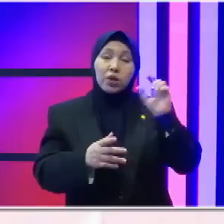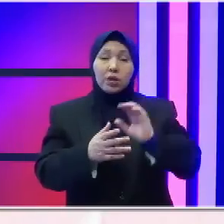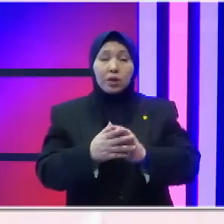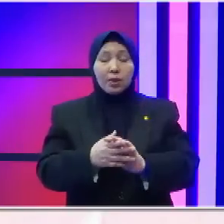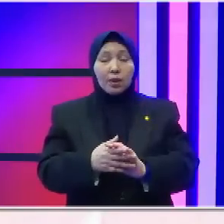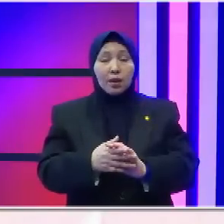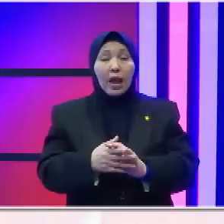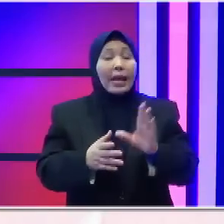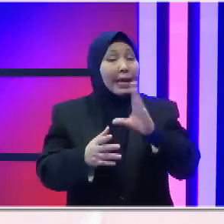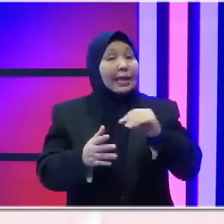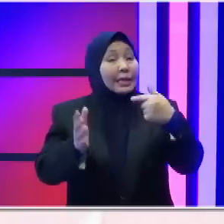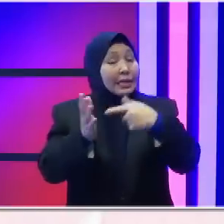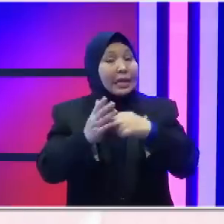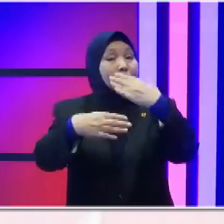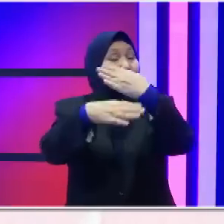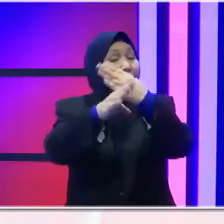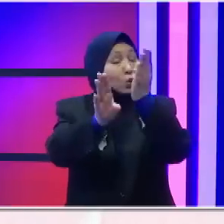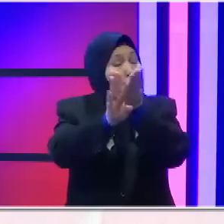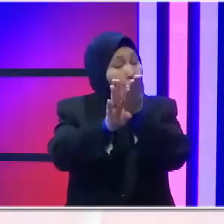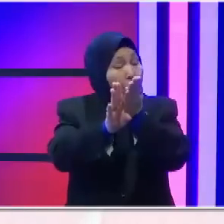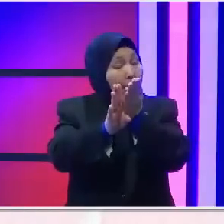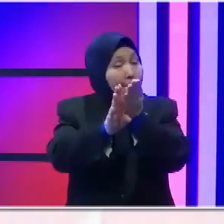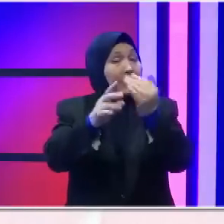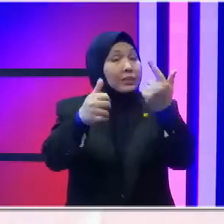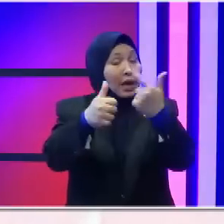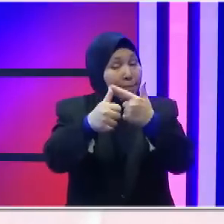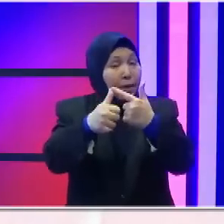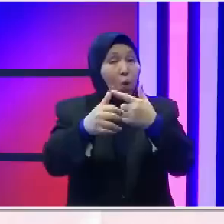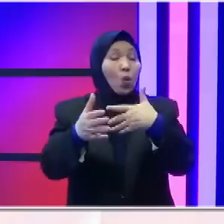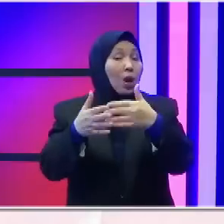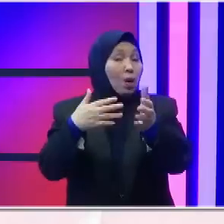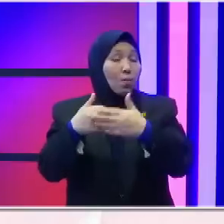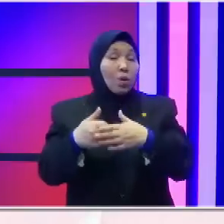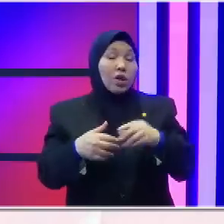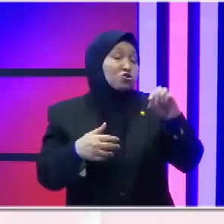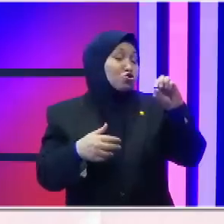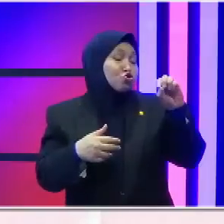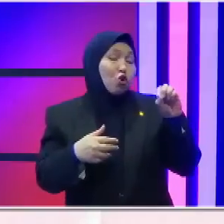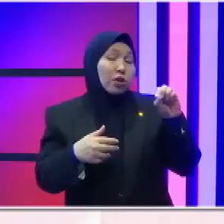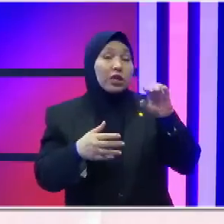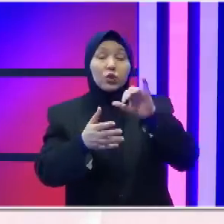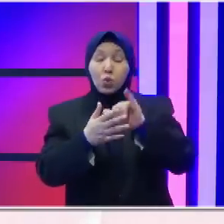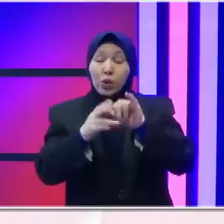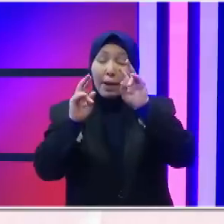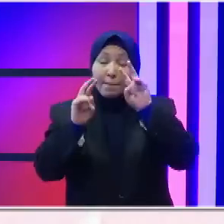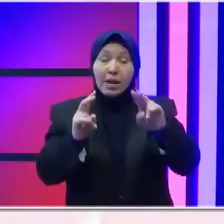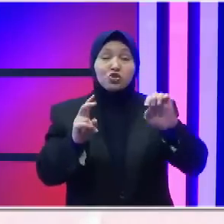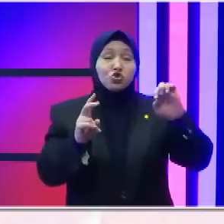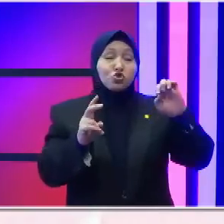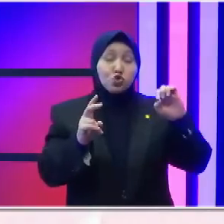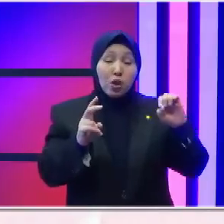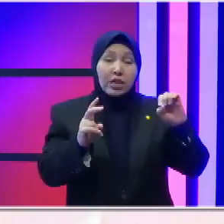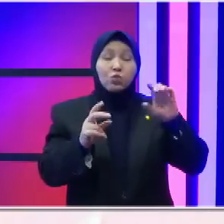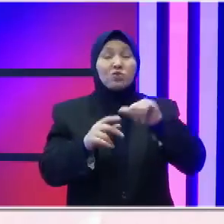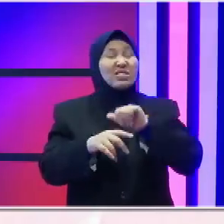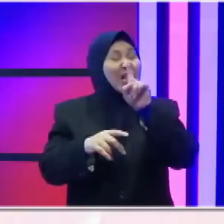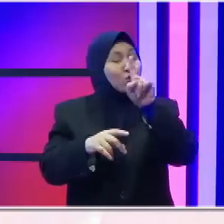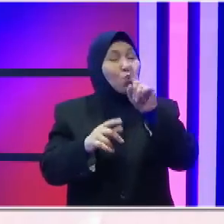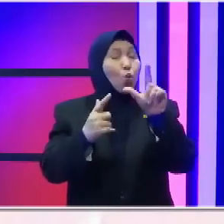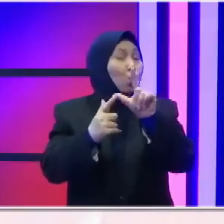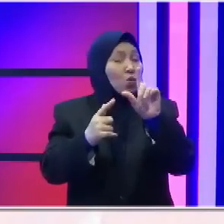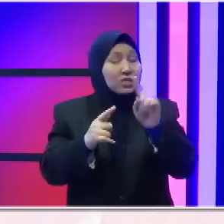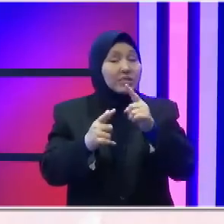Nun. Ini bentuk yang keadaan pertama. So walaupun Sad tu nampak huruf Sad satu huruf macam tu